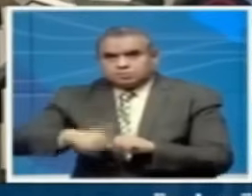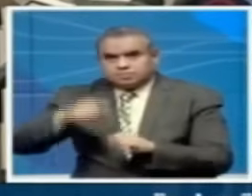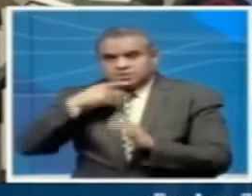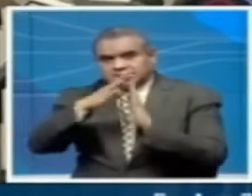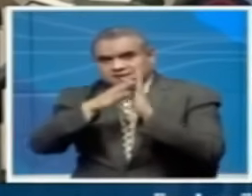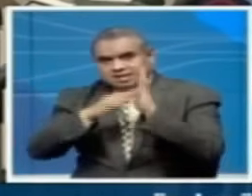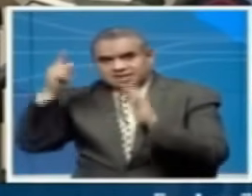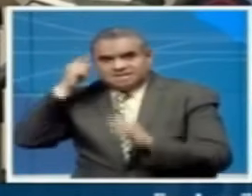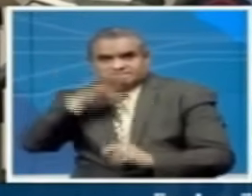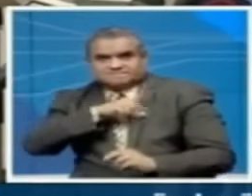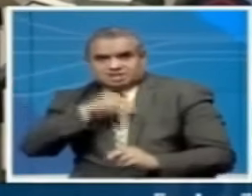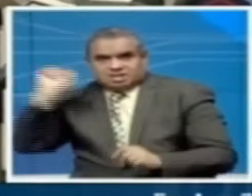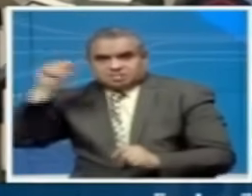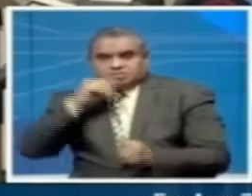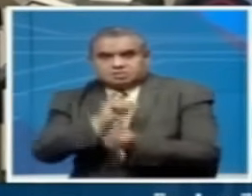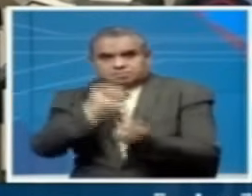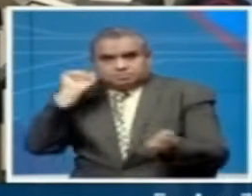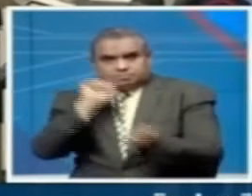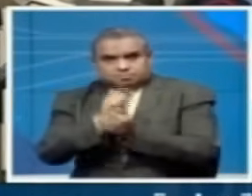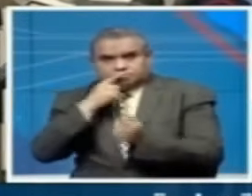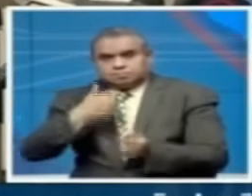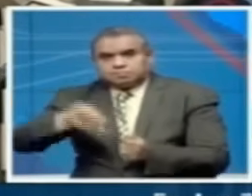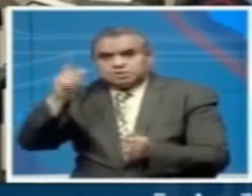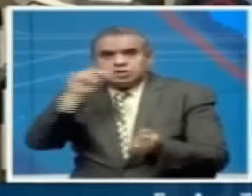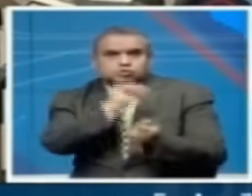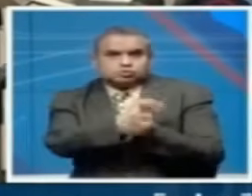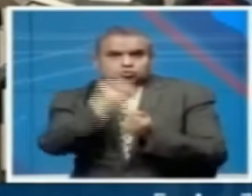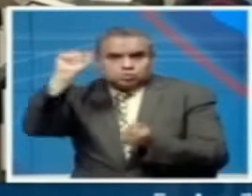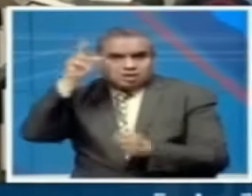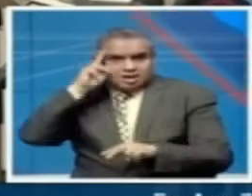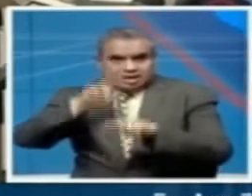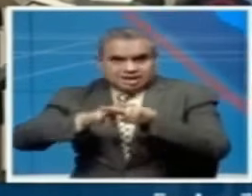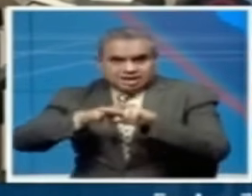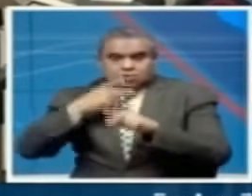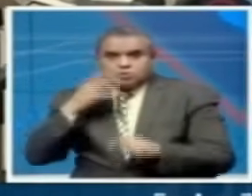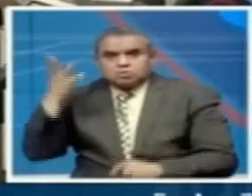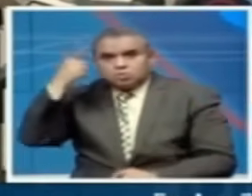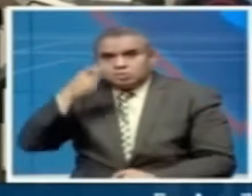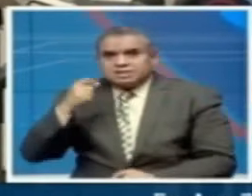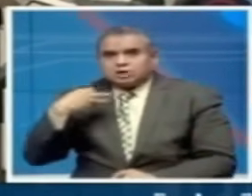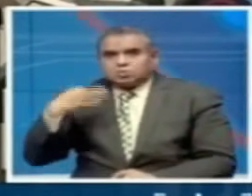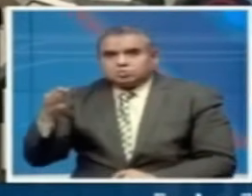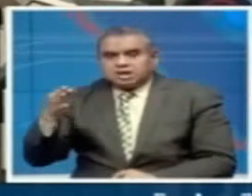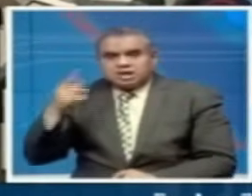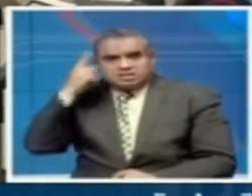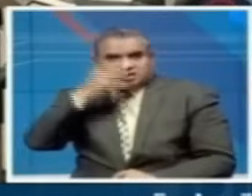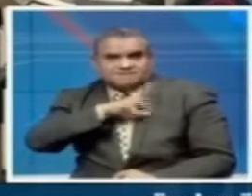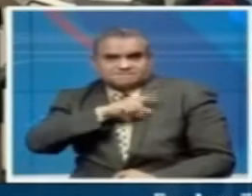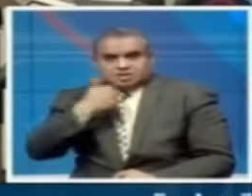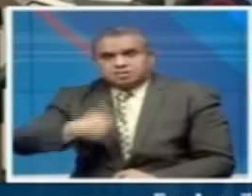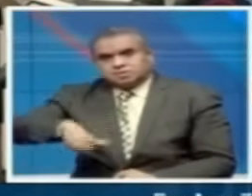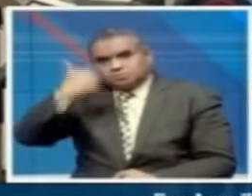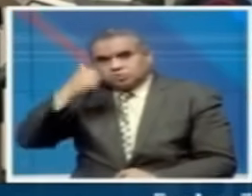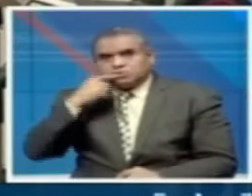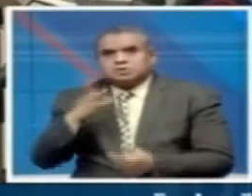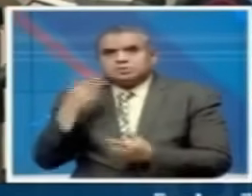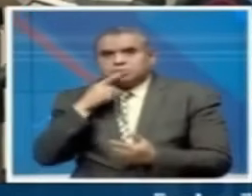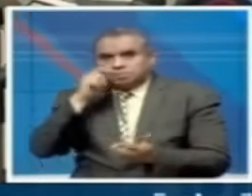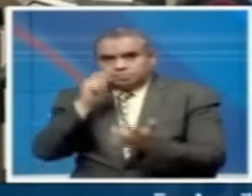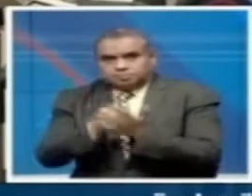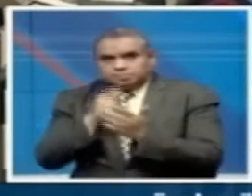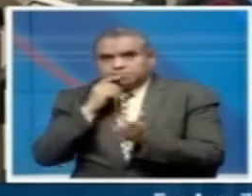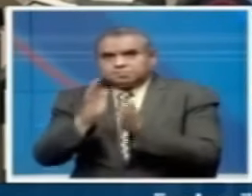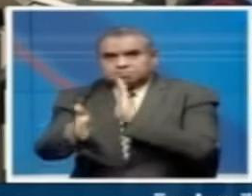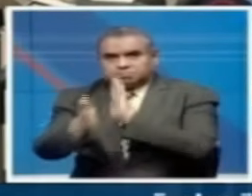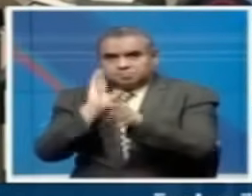قائمة الفلسطينيين المزمع الإفراج عنهم من السجون الإسرائيلية وتضم 39 فلسطينيا